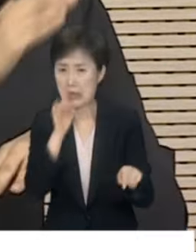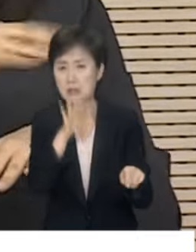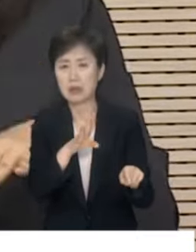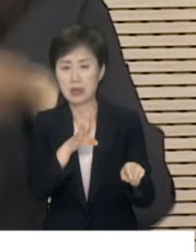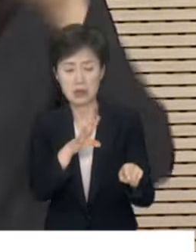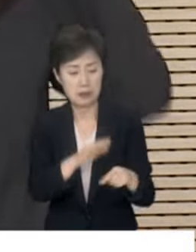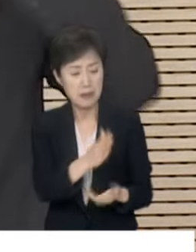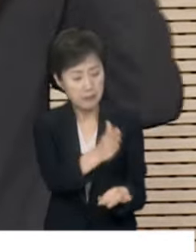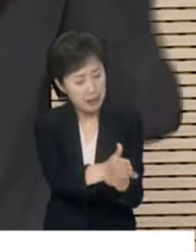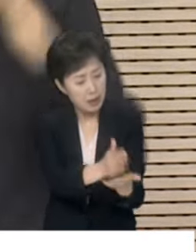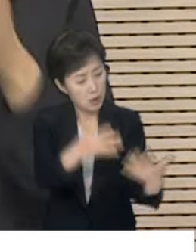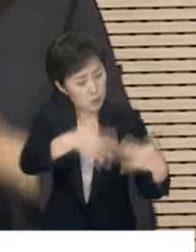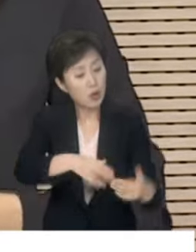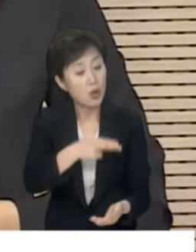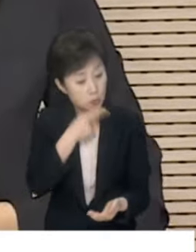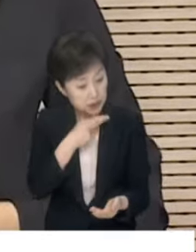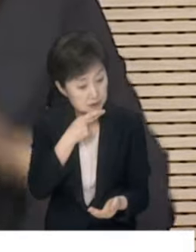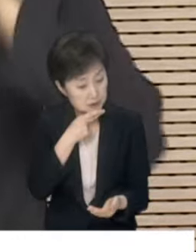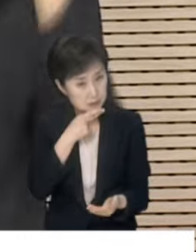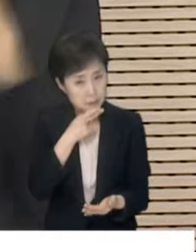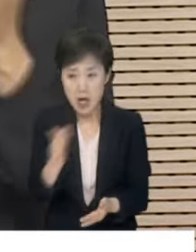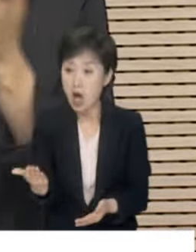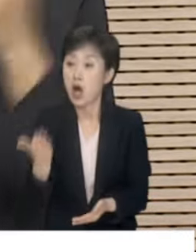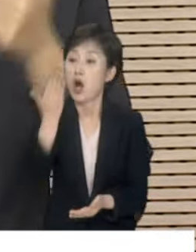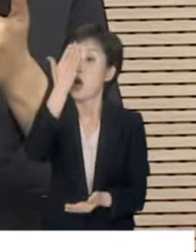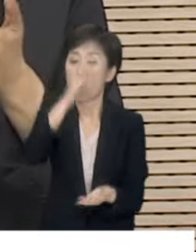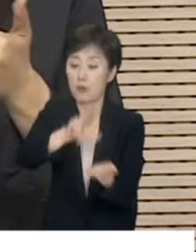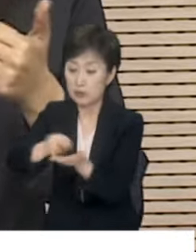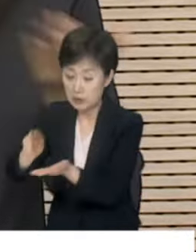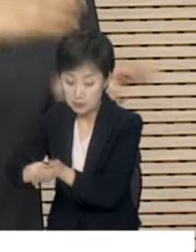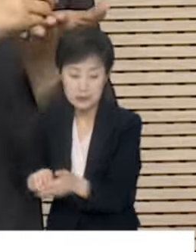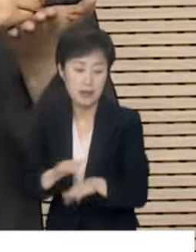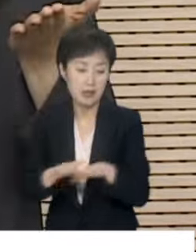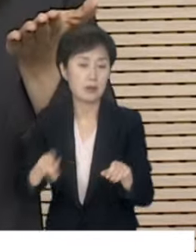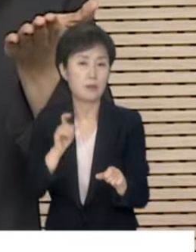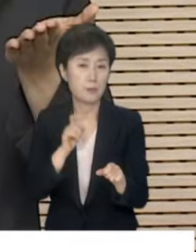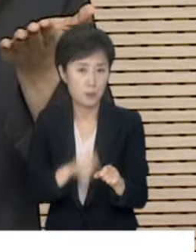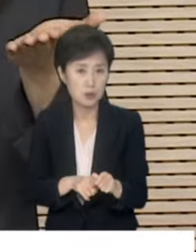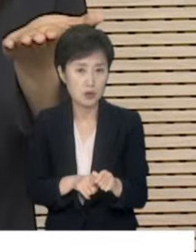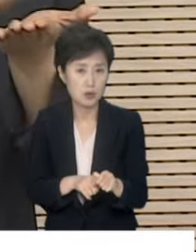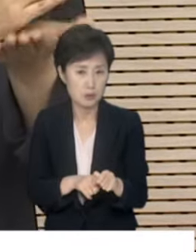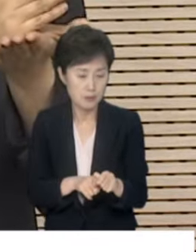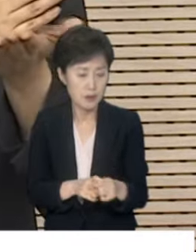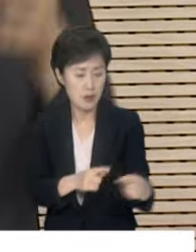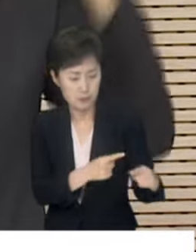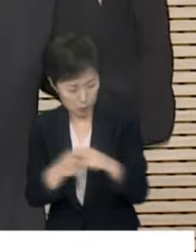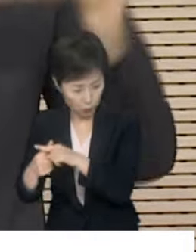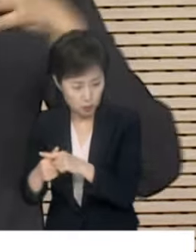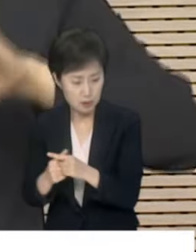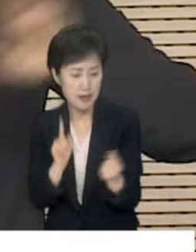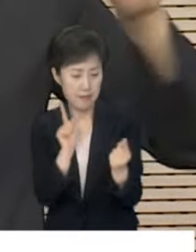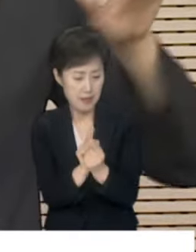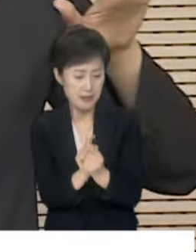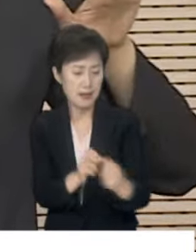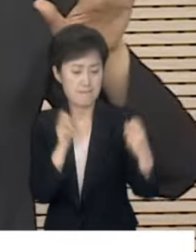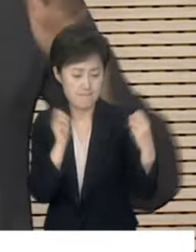얘기하지 마시고 우리 앞에 펼쳐진 이런 모든 문제들을 해소하기 위해 조건 없이 대화의